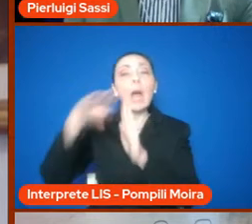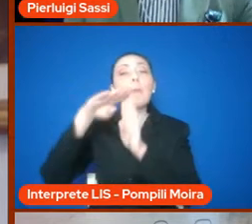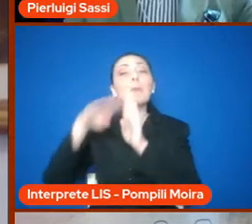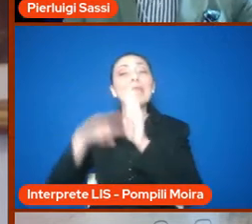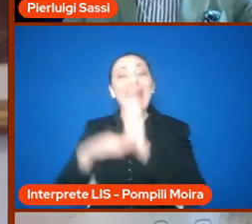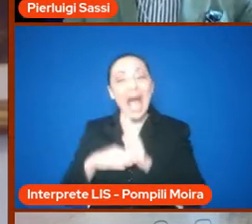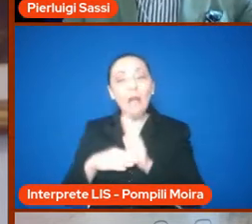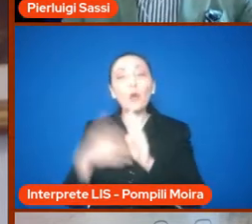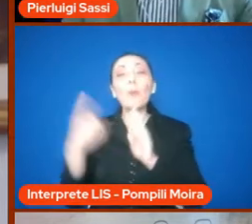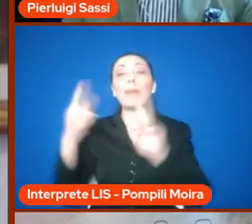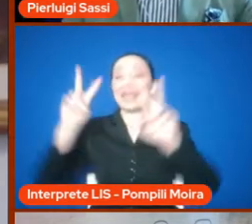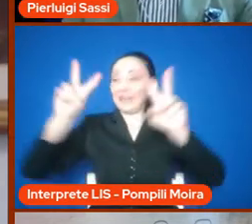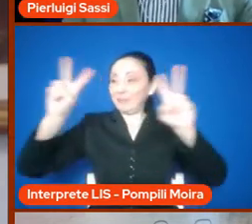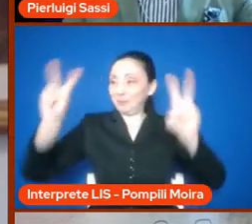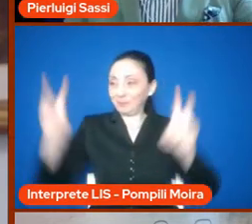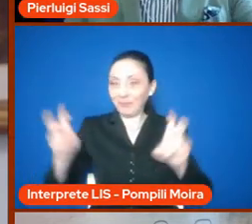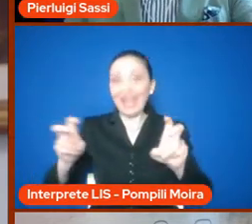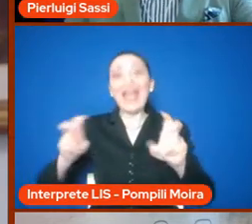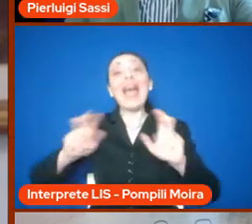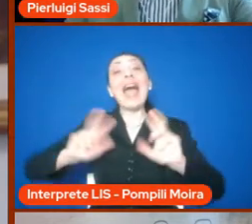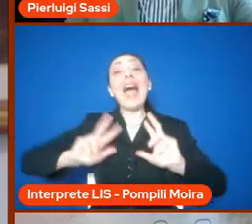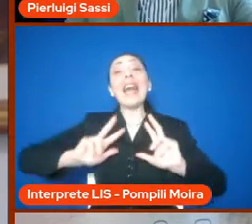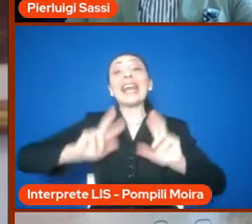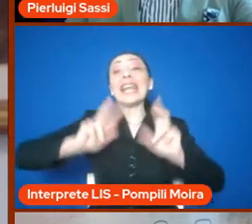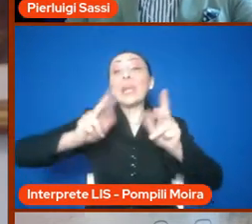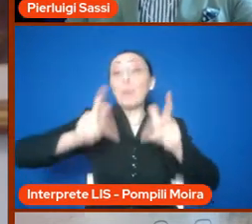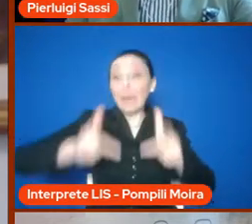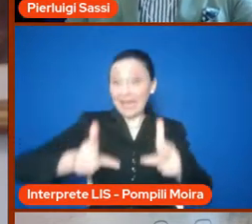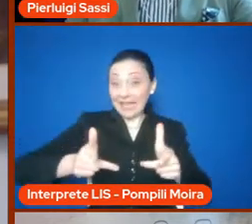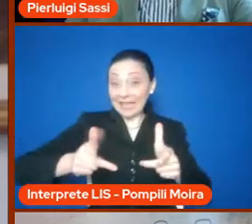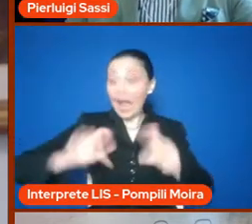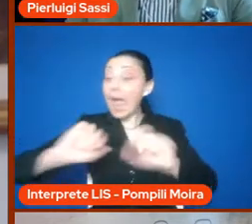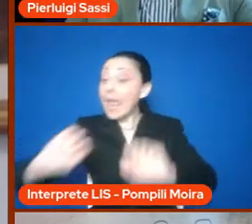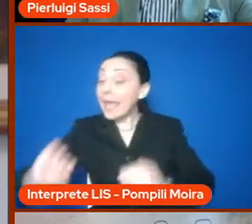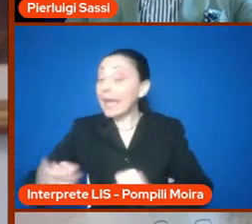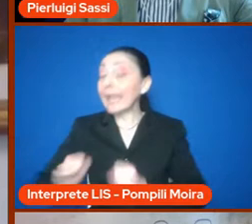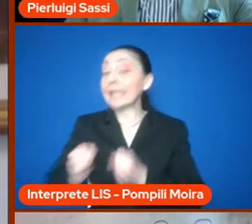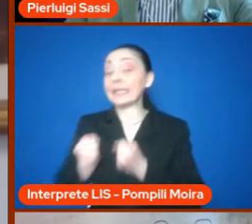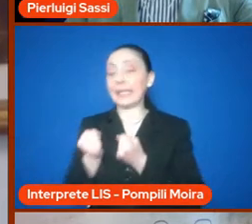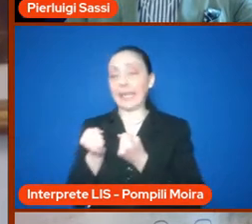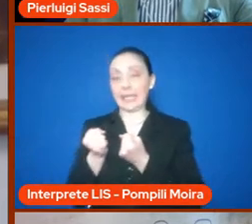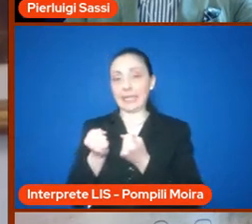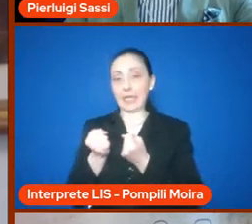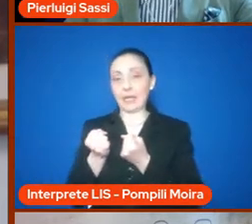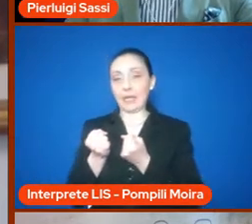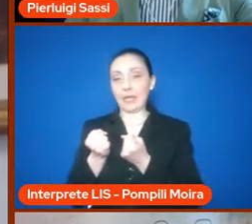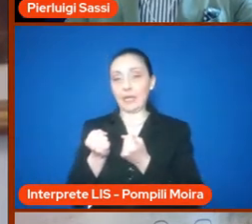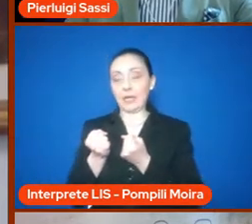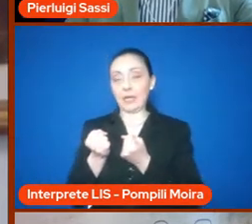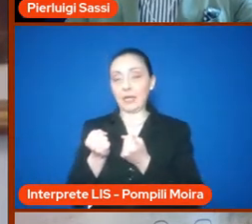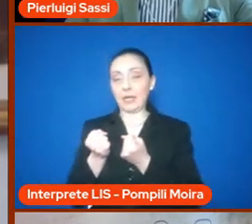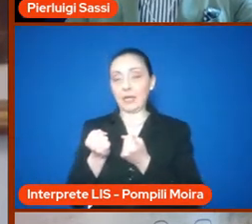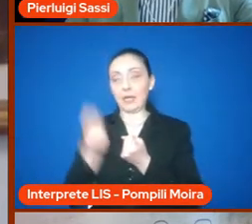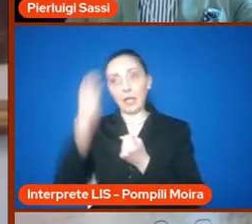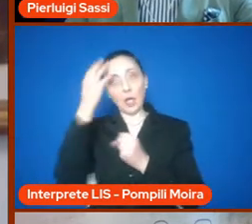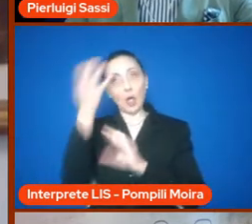resilienza. Ed è un concetto che sto usando perché noi